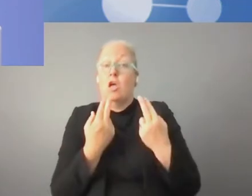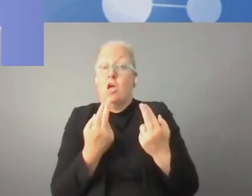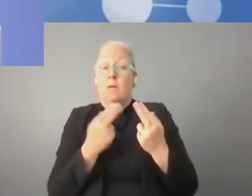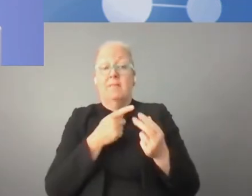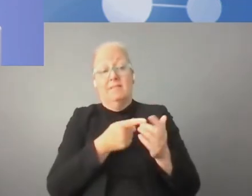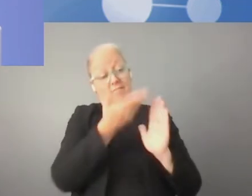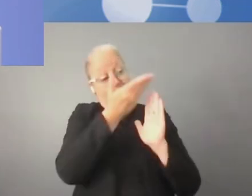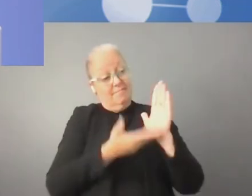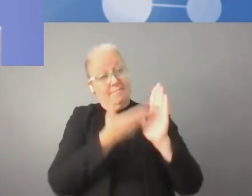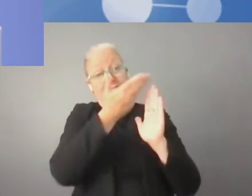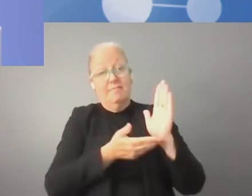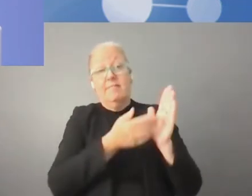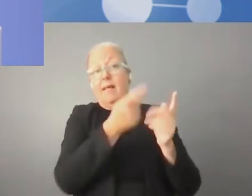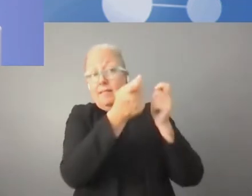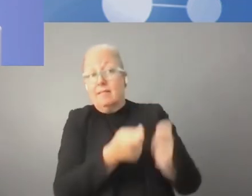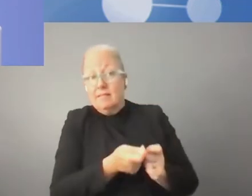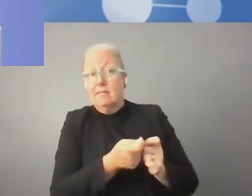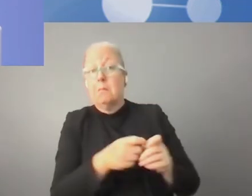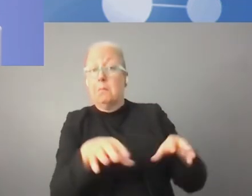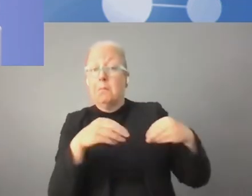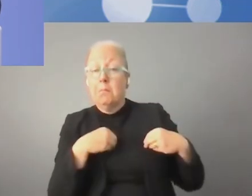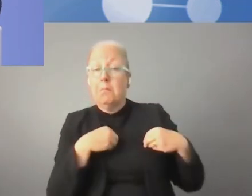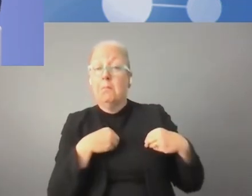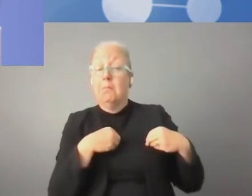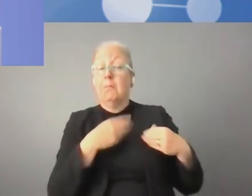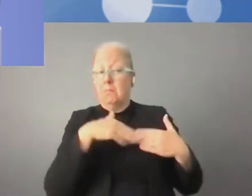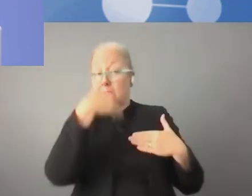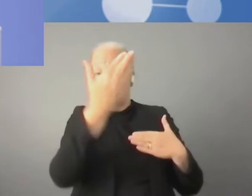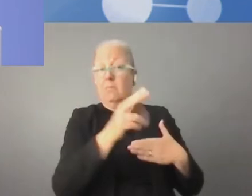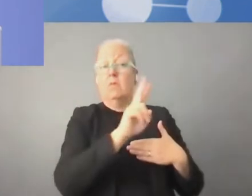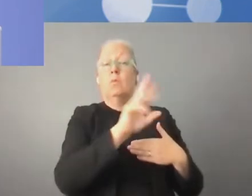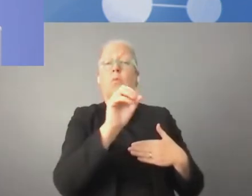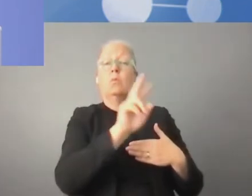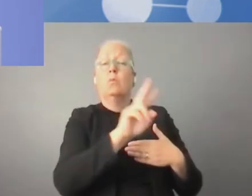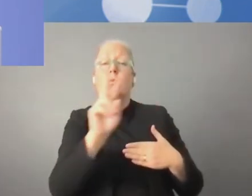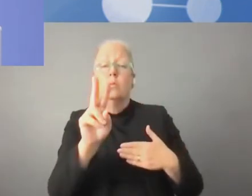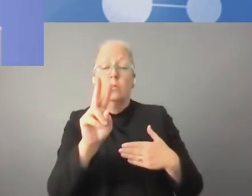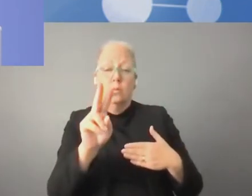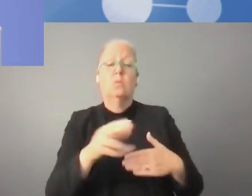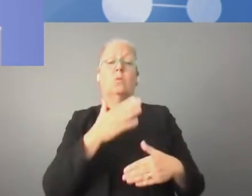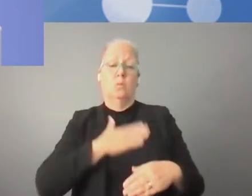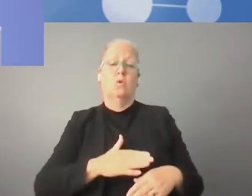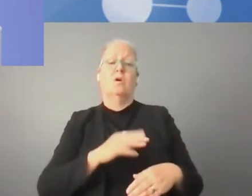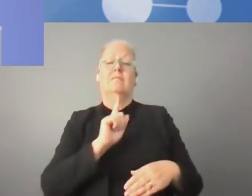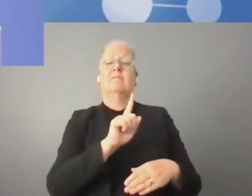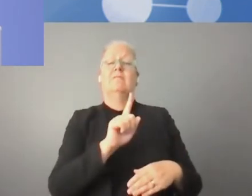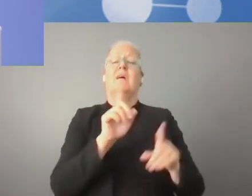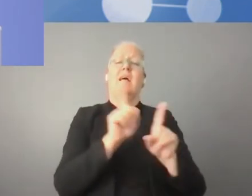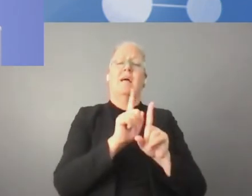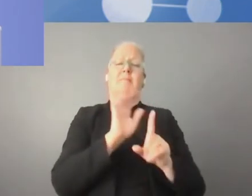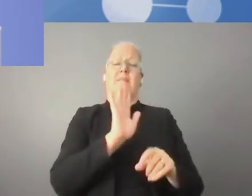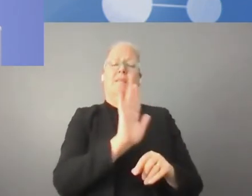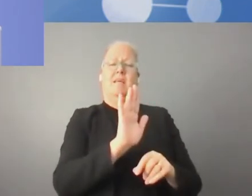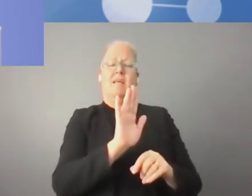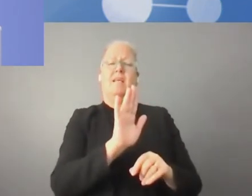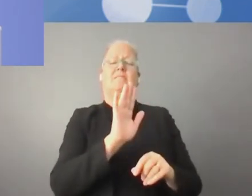响，而且给所有的中小企业共同的机会，让他们不会在起步的时候就和大